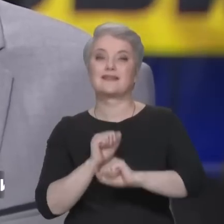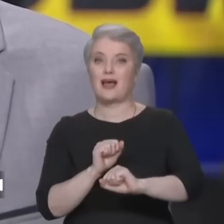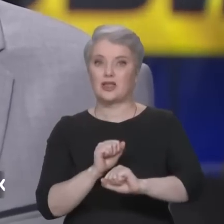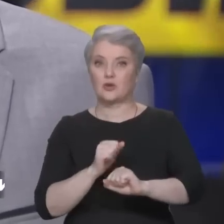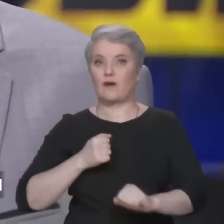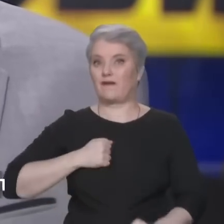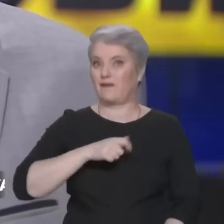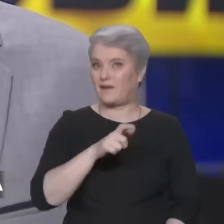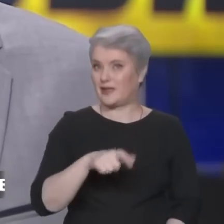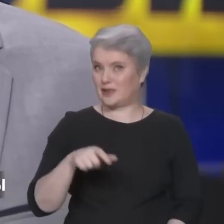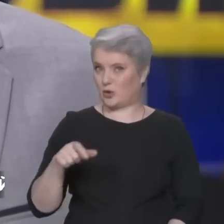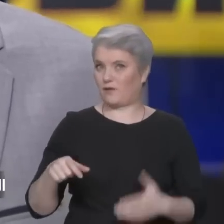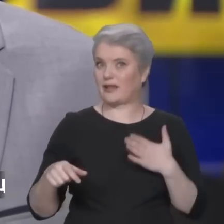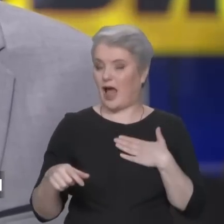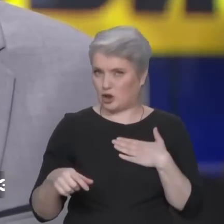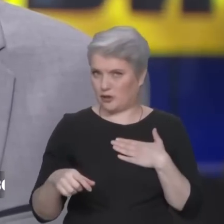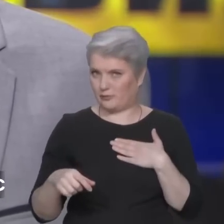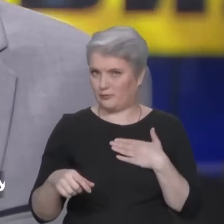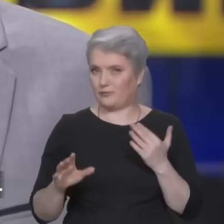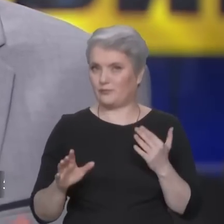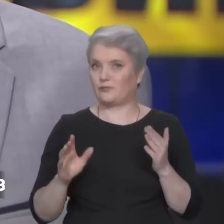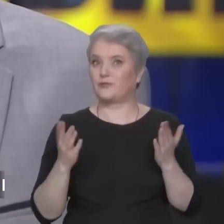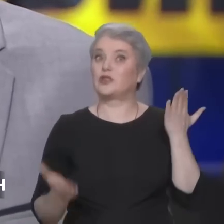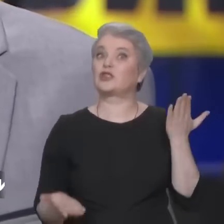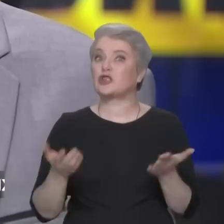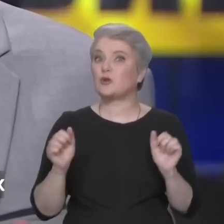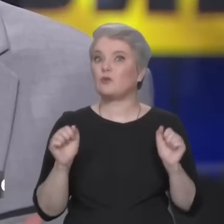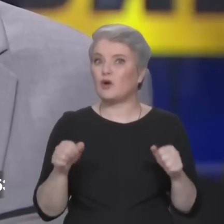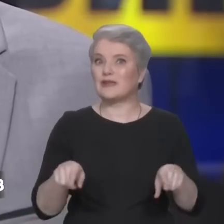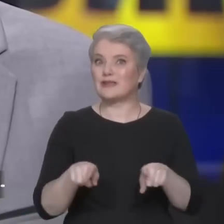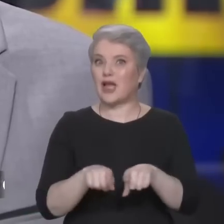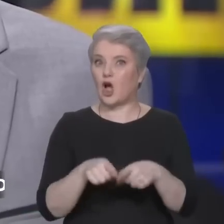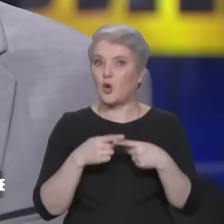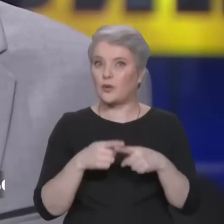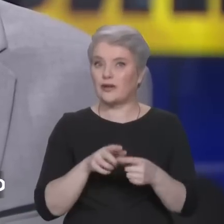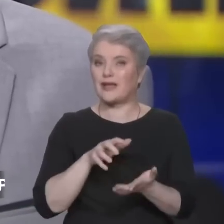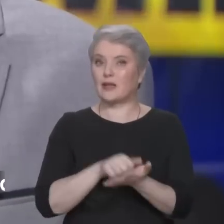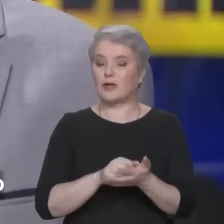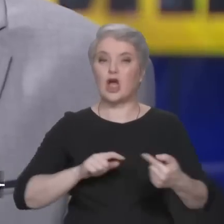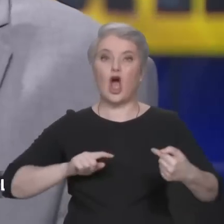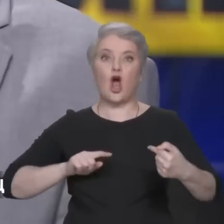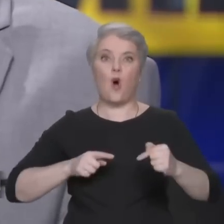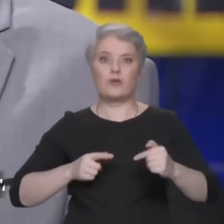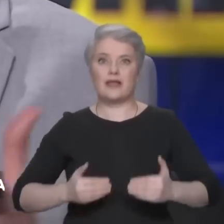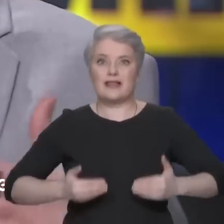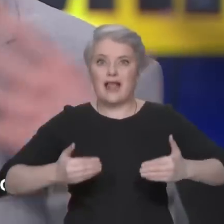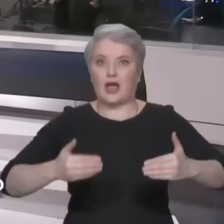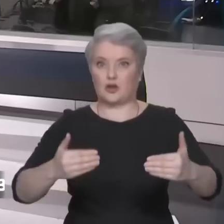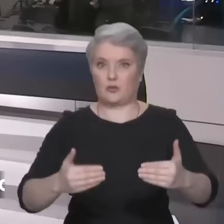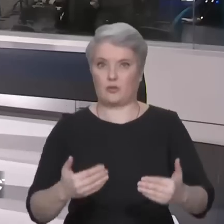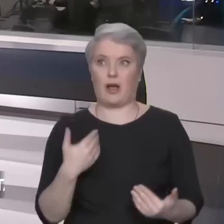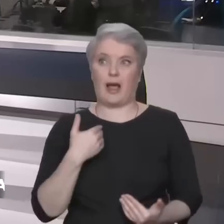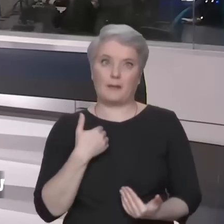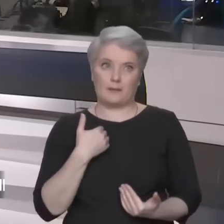наших військових. Ну, умовно кажучи, чи можна з такою технікою займатися контрнаступом? Ну, тому що, як мені